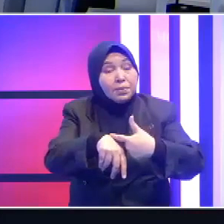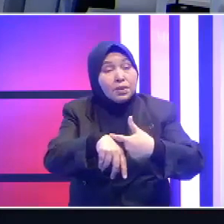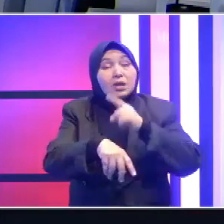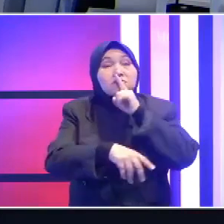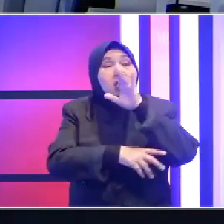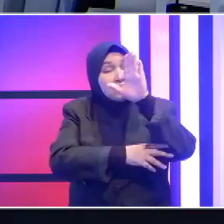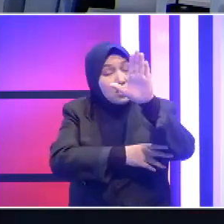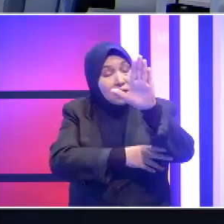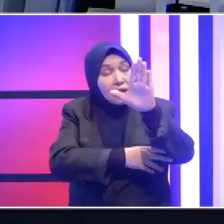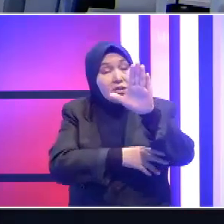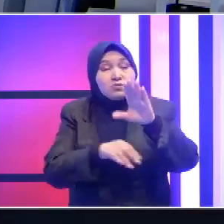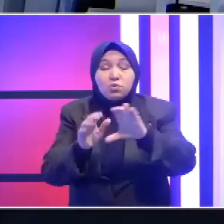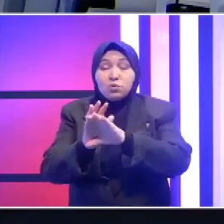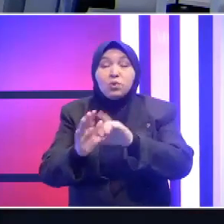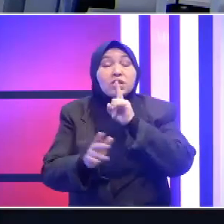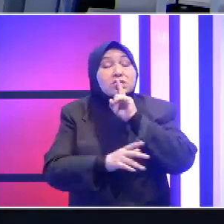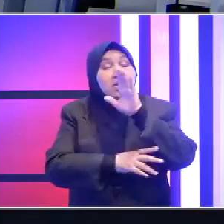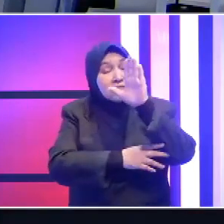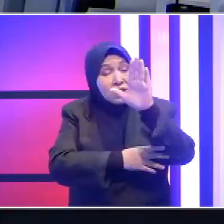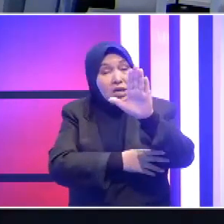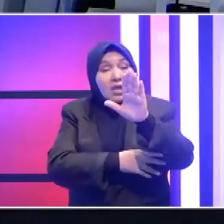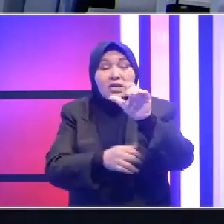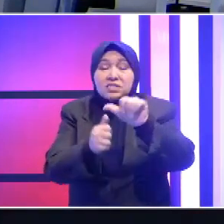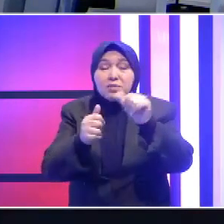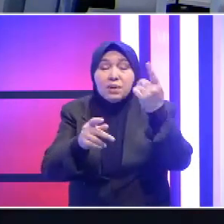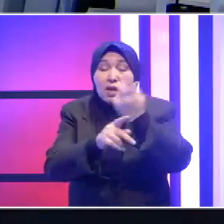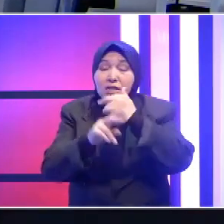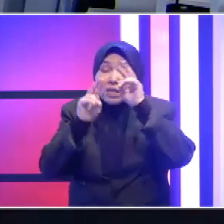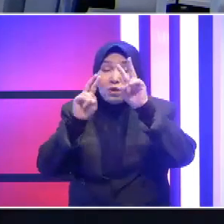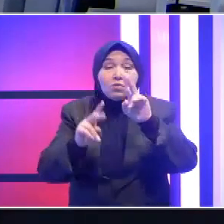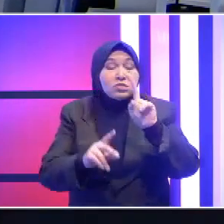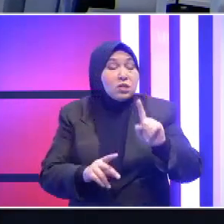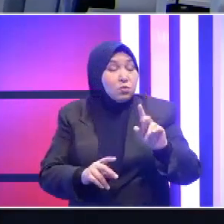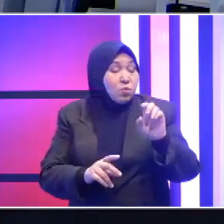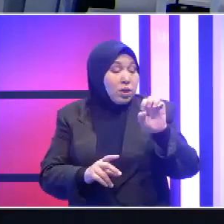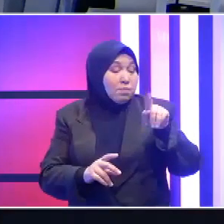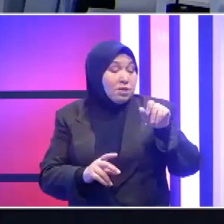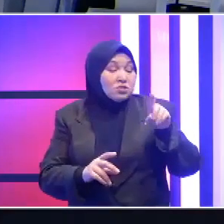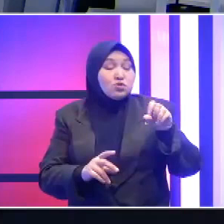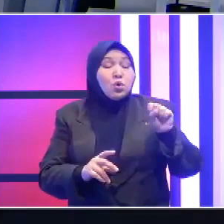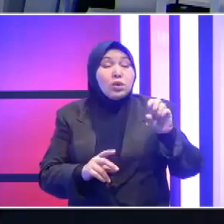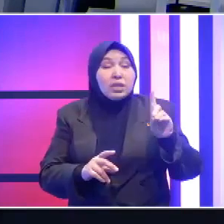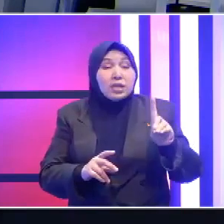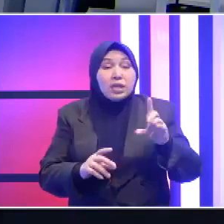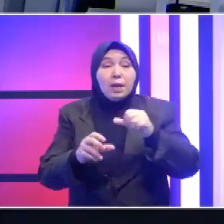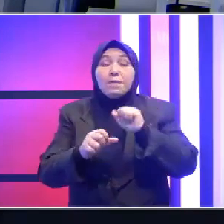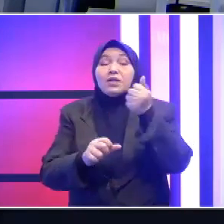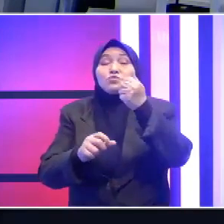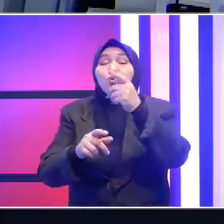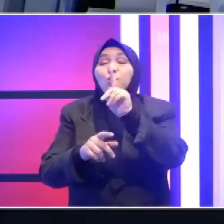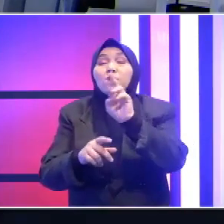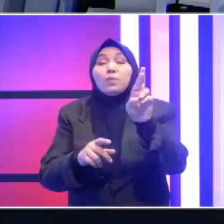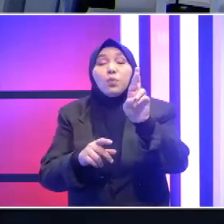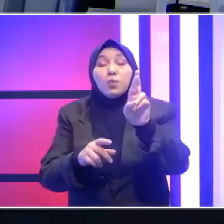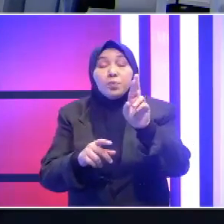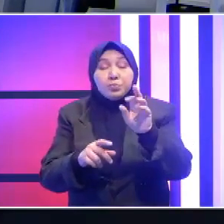dijanjikan contoh lain untuk dijanjikan setiap kali tengok 1 episode dapat 10.000 Ringgit Oh kalau